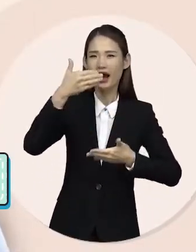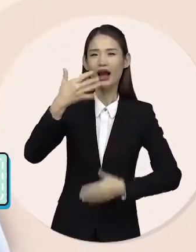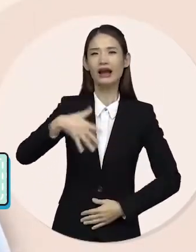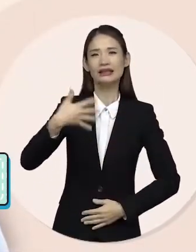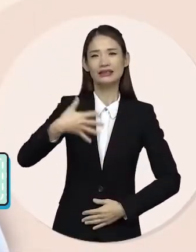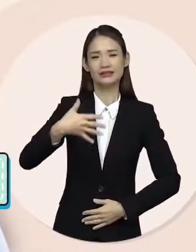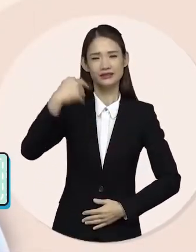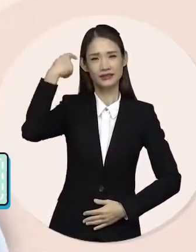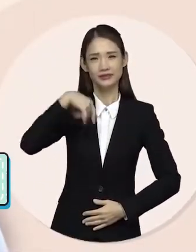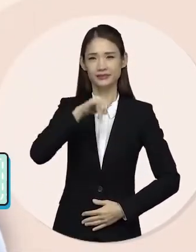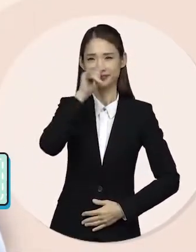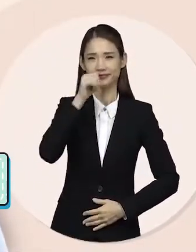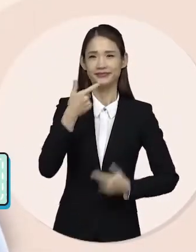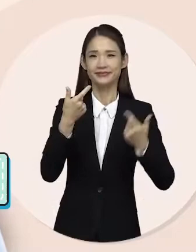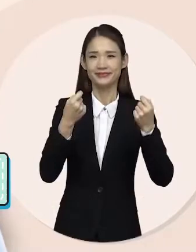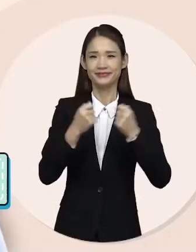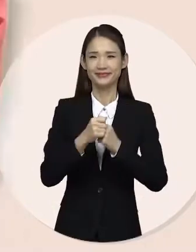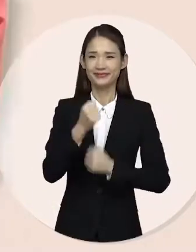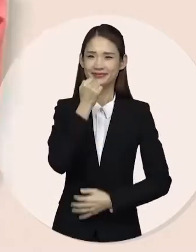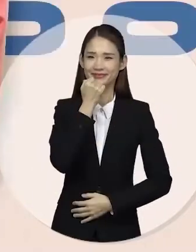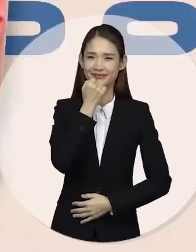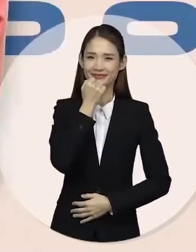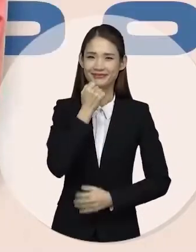열고 있구나. 이게 조금 많이 느껴졌었어요.